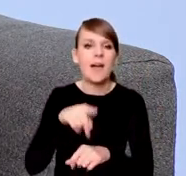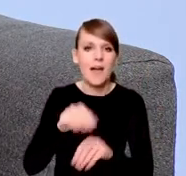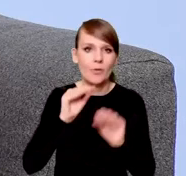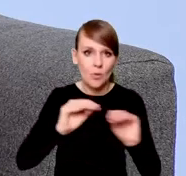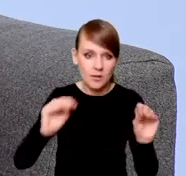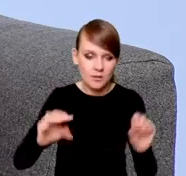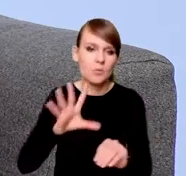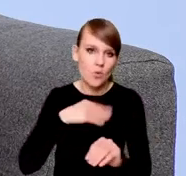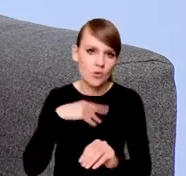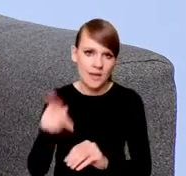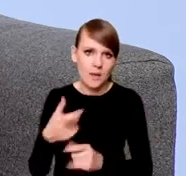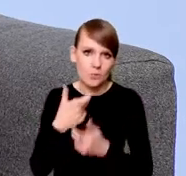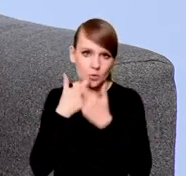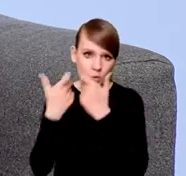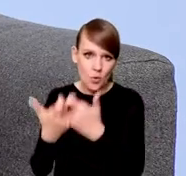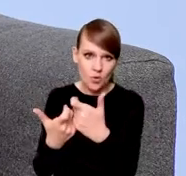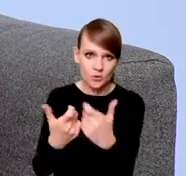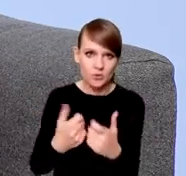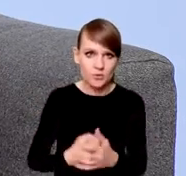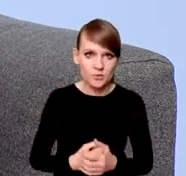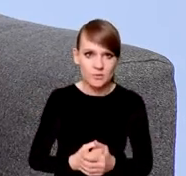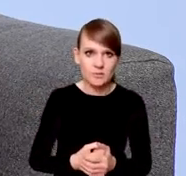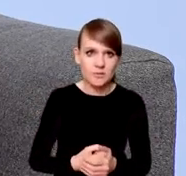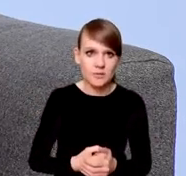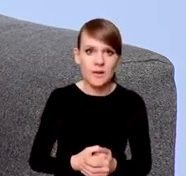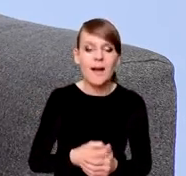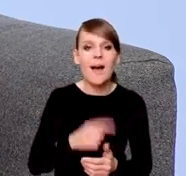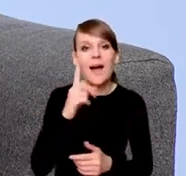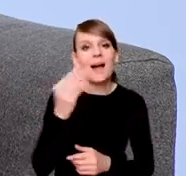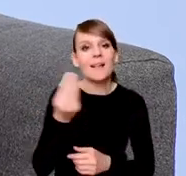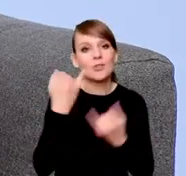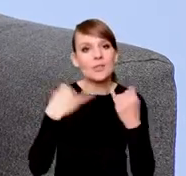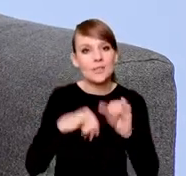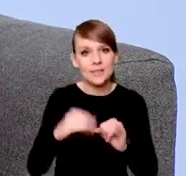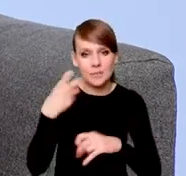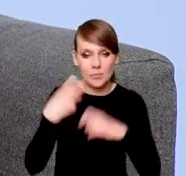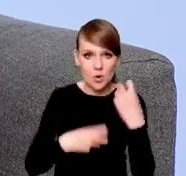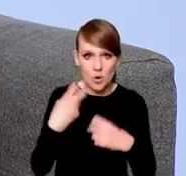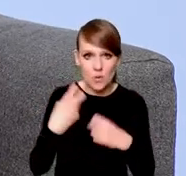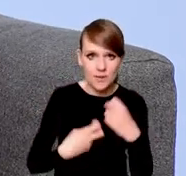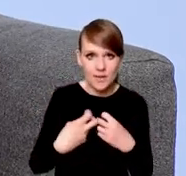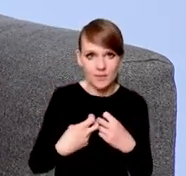się zgłosić. Natomiast jest inny jeszcze problem. Otóż